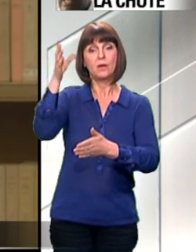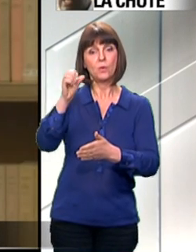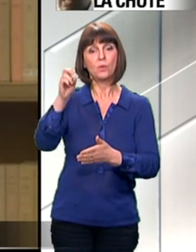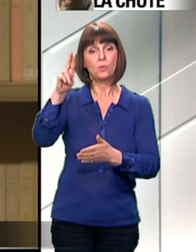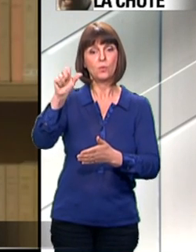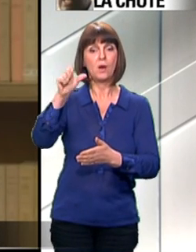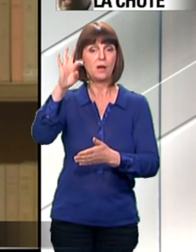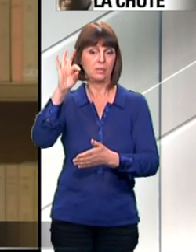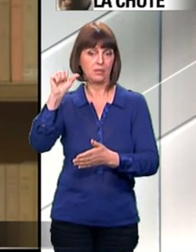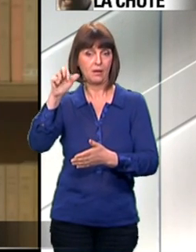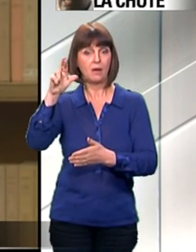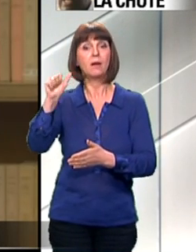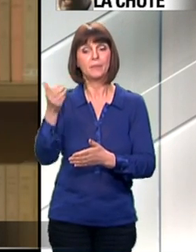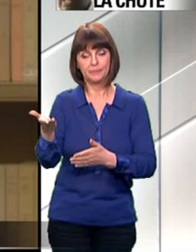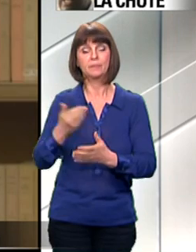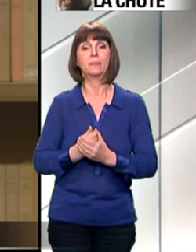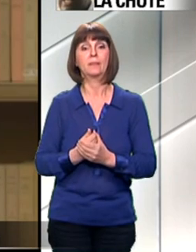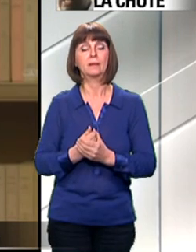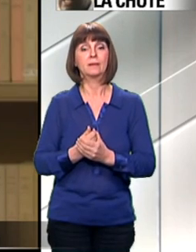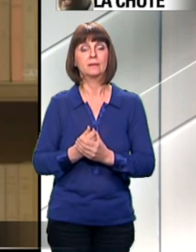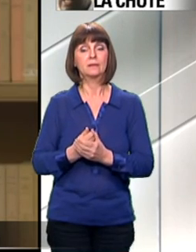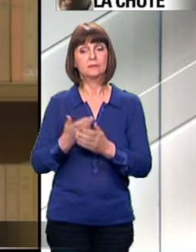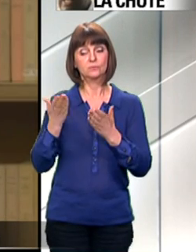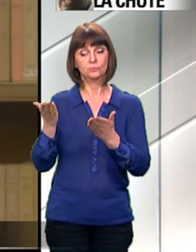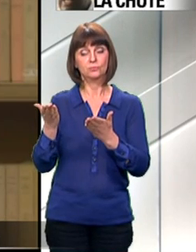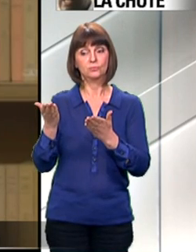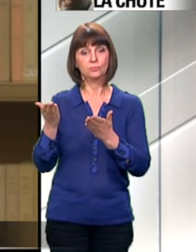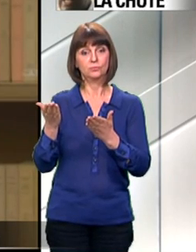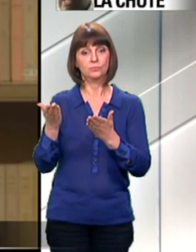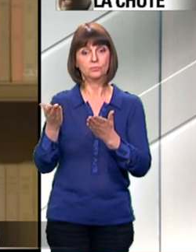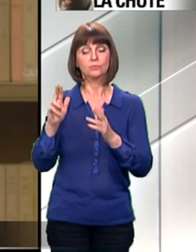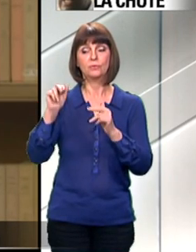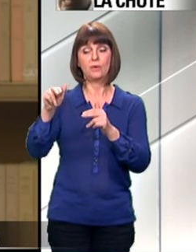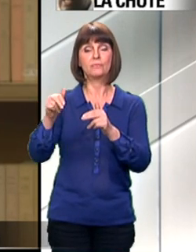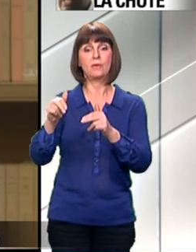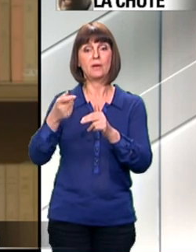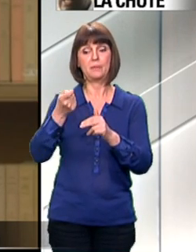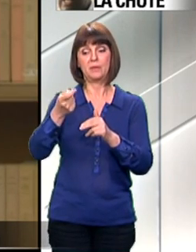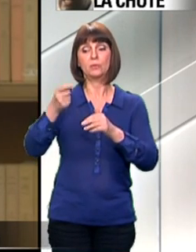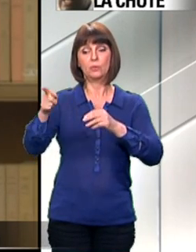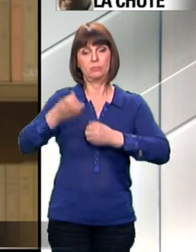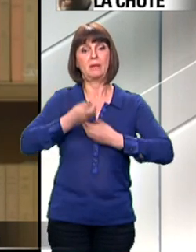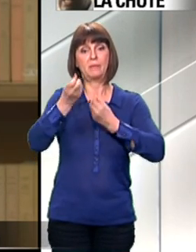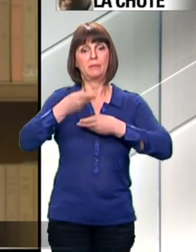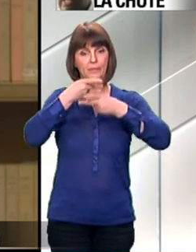Alassane Dramane Ouattara, qui du reste vous fera une adresse sous peu.